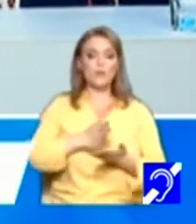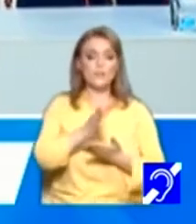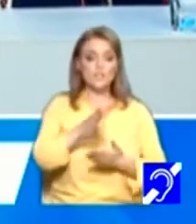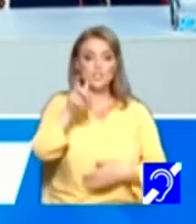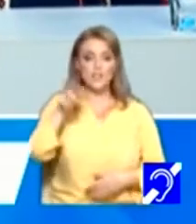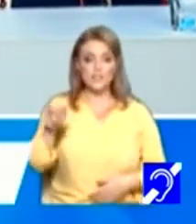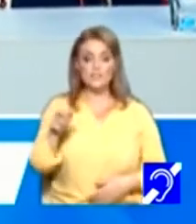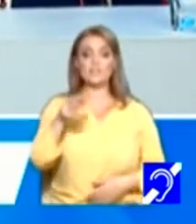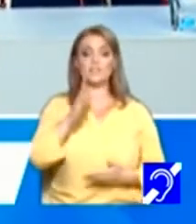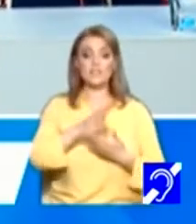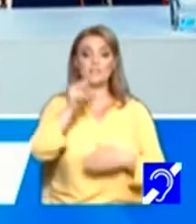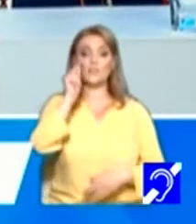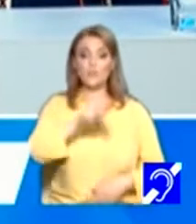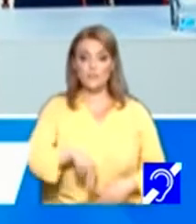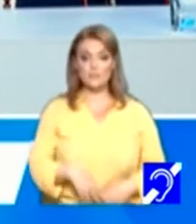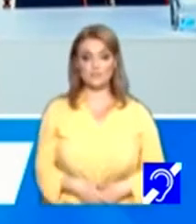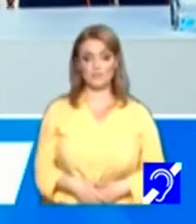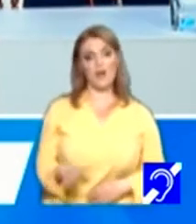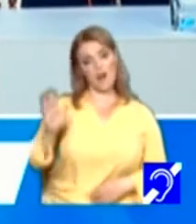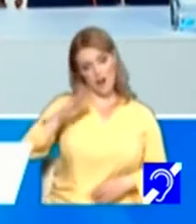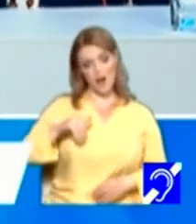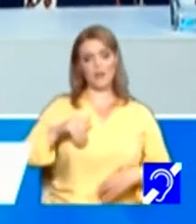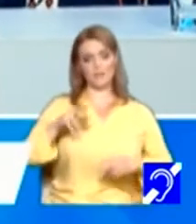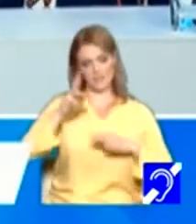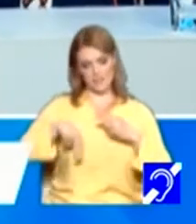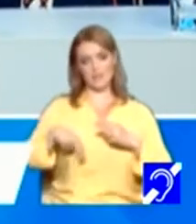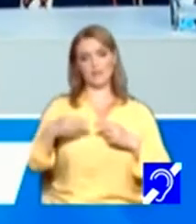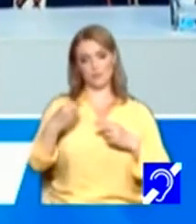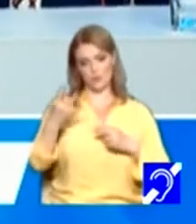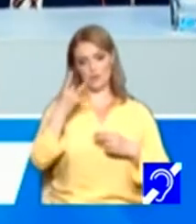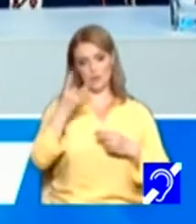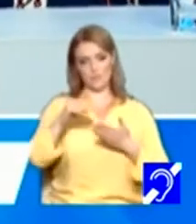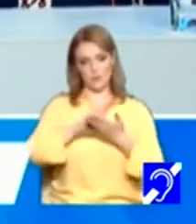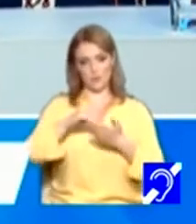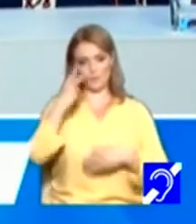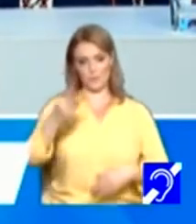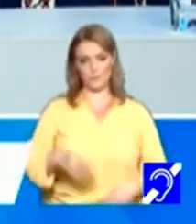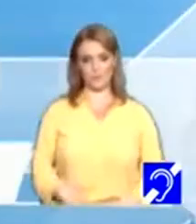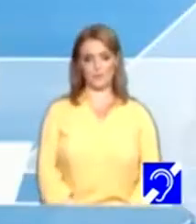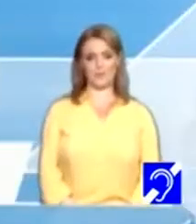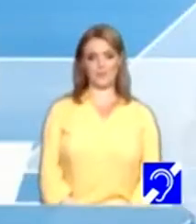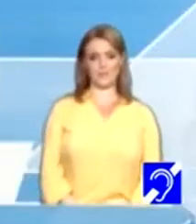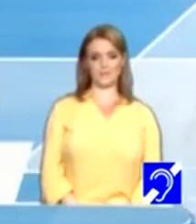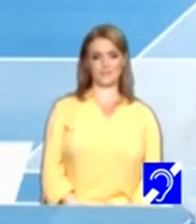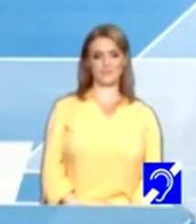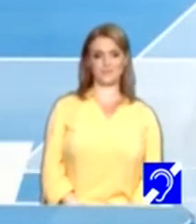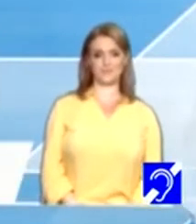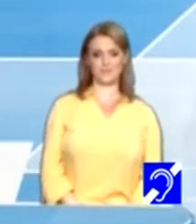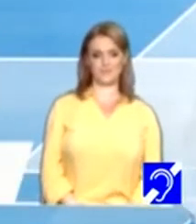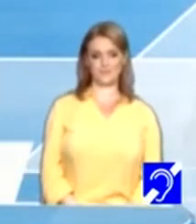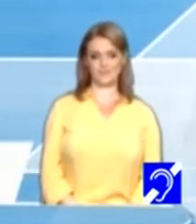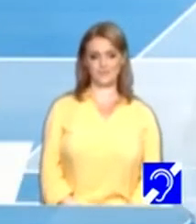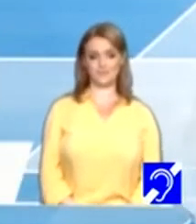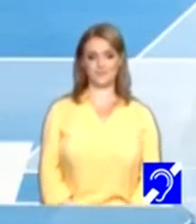după dezbateri vom privi. Ce problemă aveți, okay. Drept să vă uitați. Sigur, sigur. Mulțumesc. Ați trecut deja la punctul următor pe care